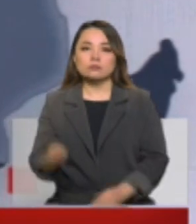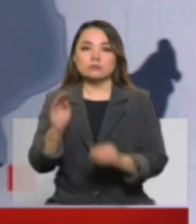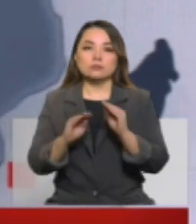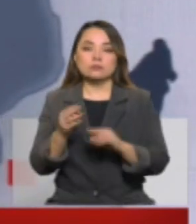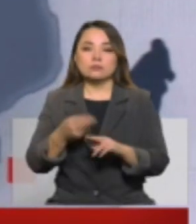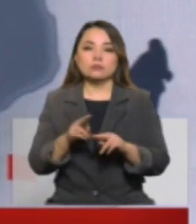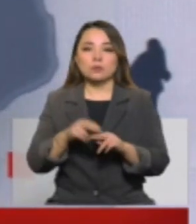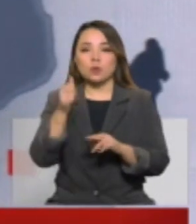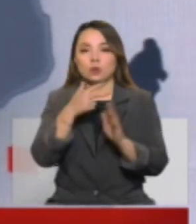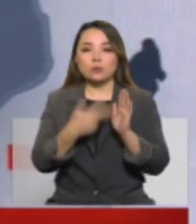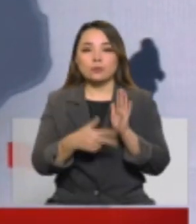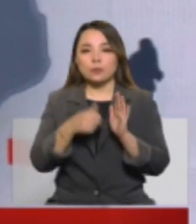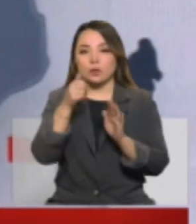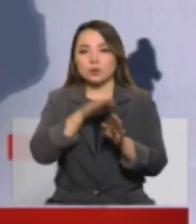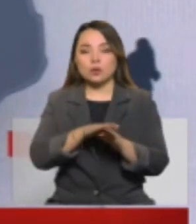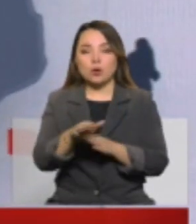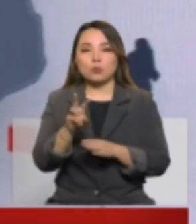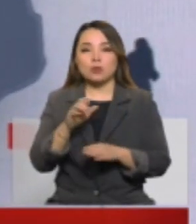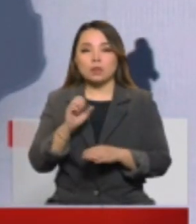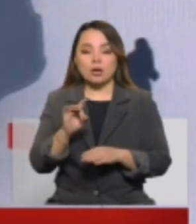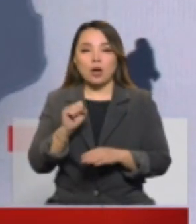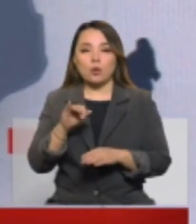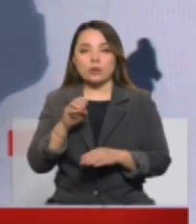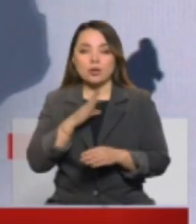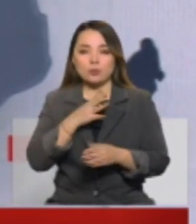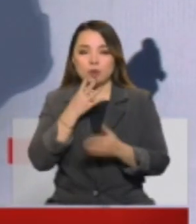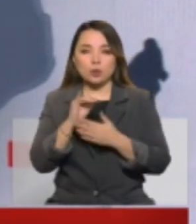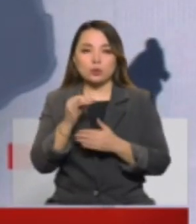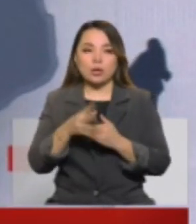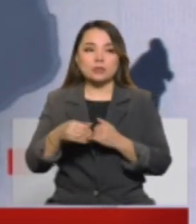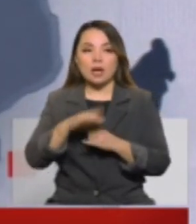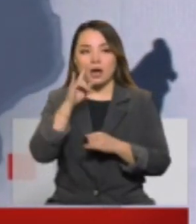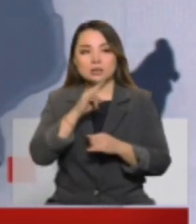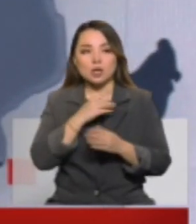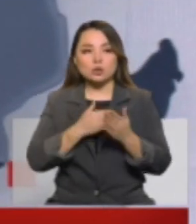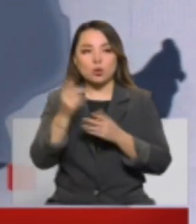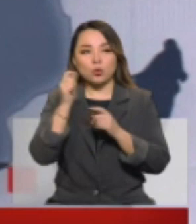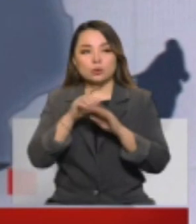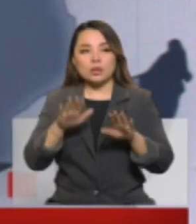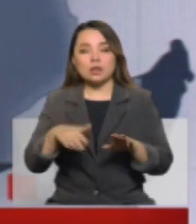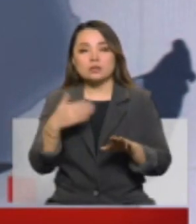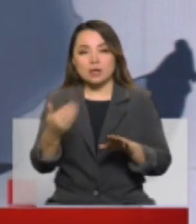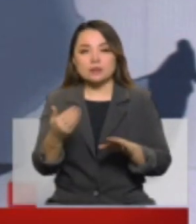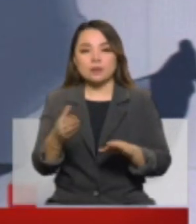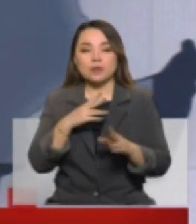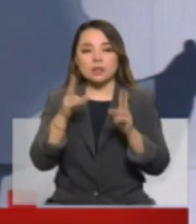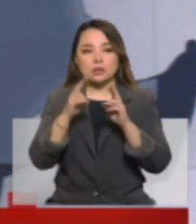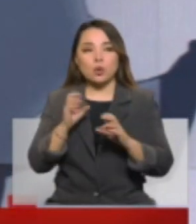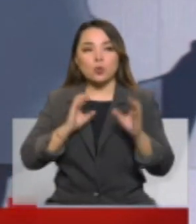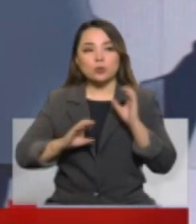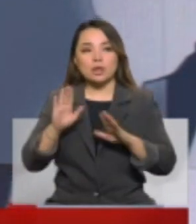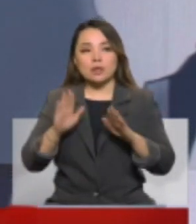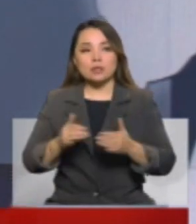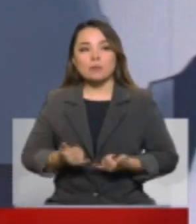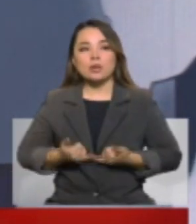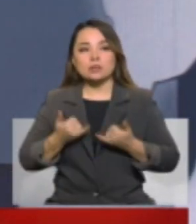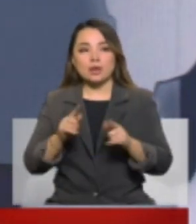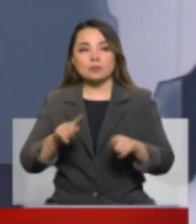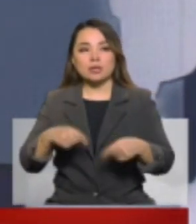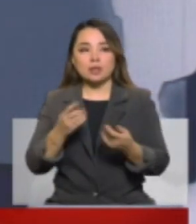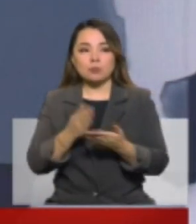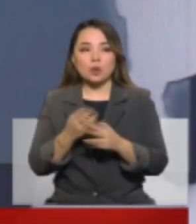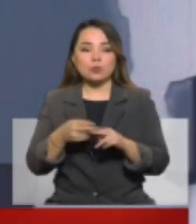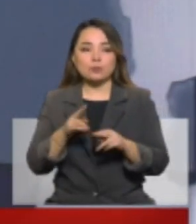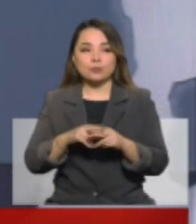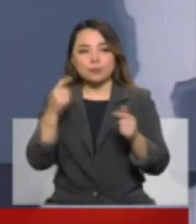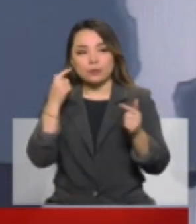Құрылғанына биыл 80 жыл толғаны Мұхтар Әуезов атындағы оңтүстік Қазақстан жоғары оқу орнына зерттеу университеті мәртебесі берілді.